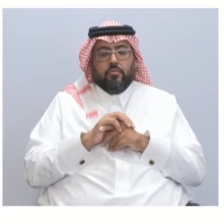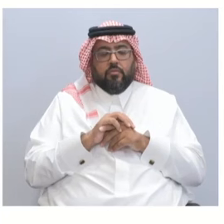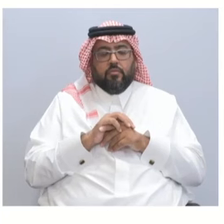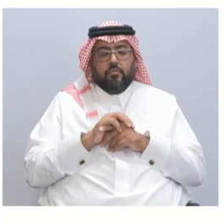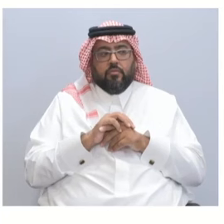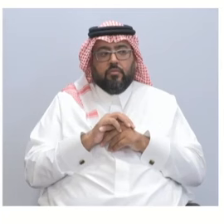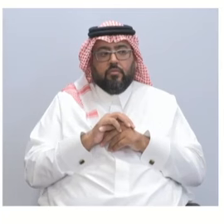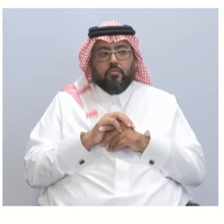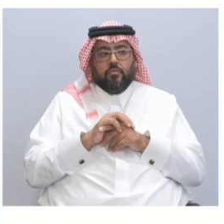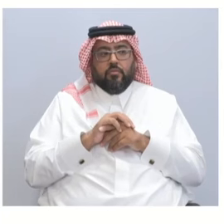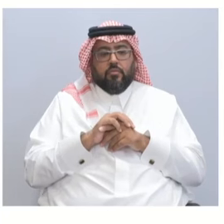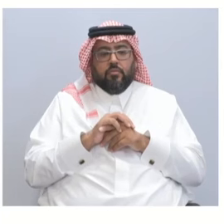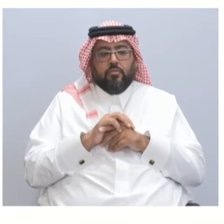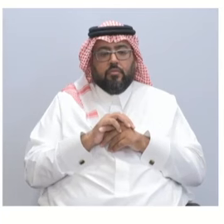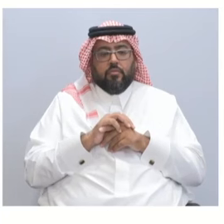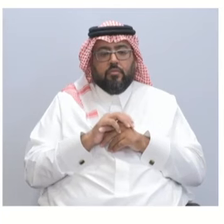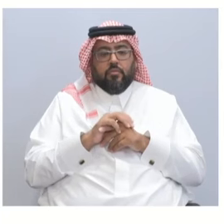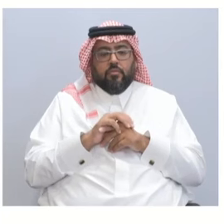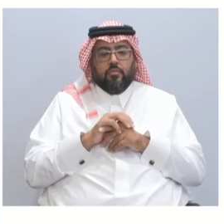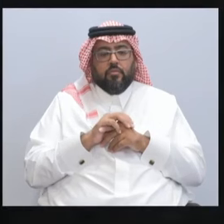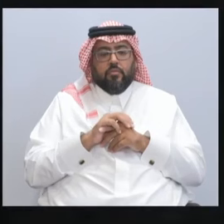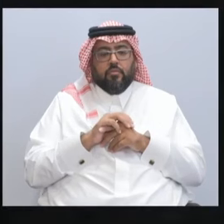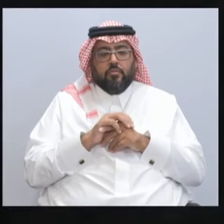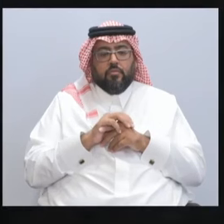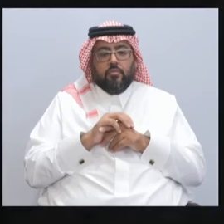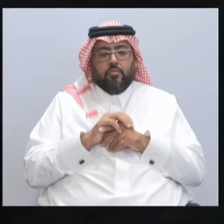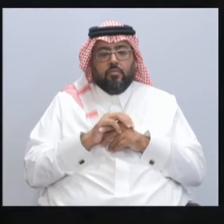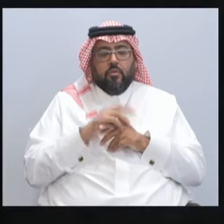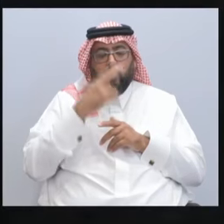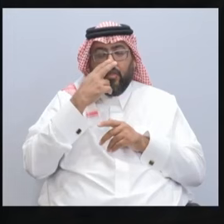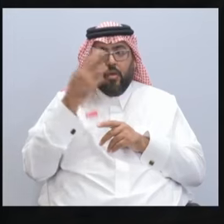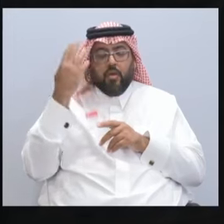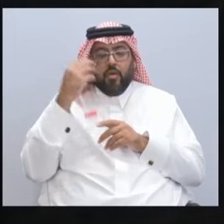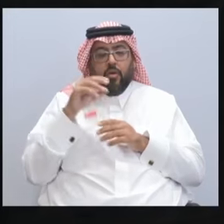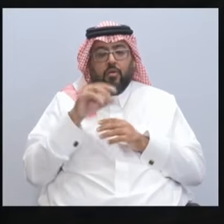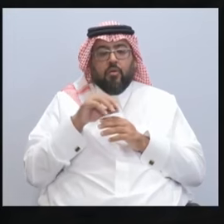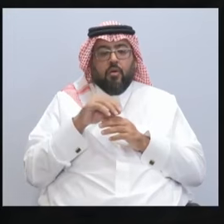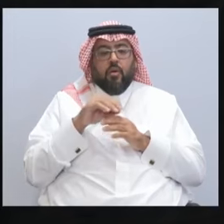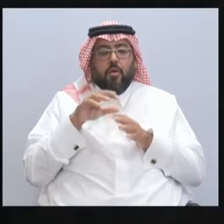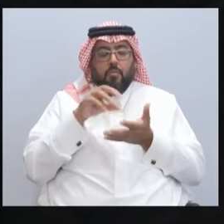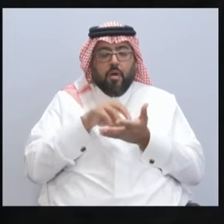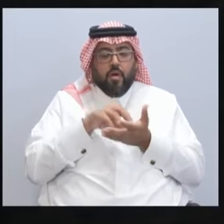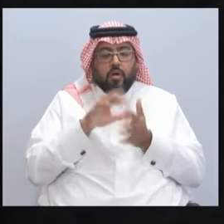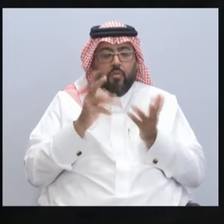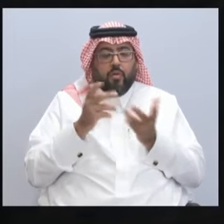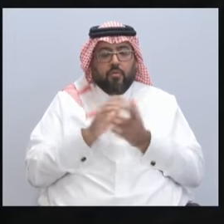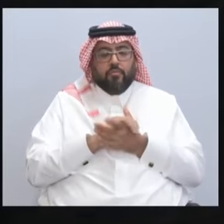العربيه هذا نشاه مجلس التعاون وتاريخ نشاته ومقر